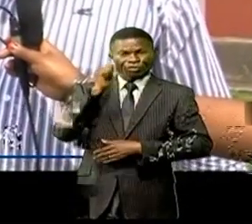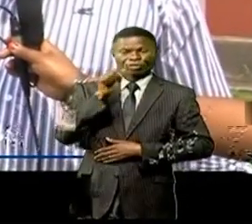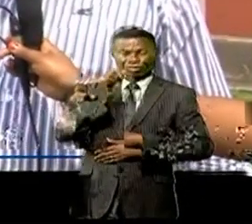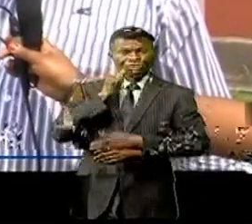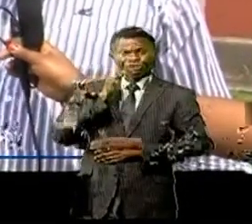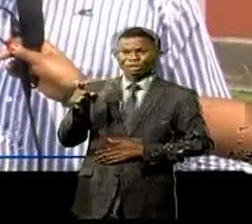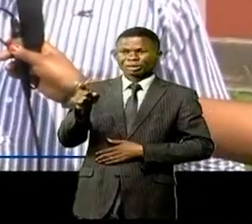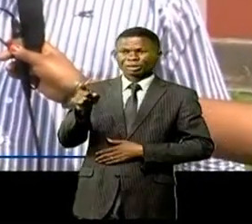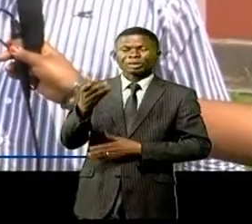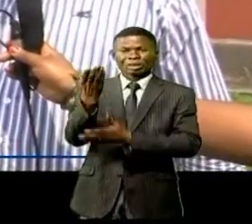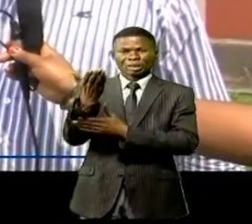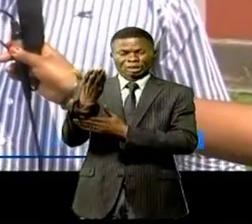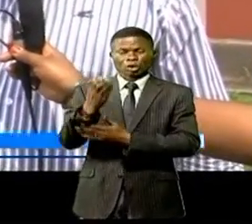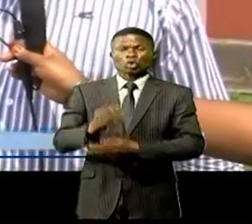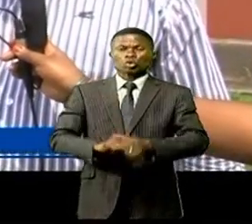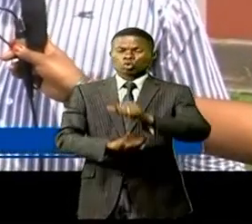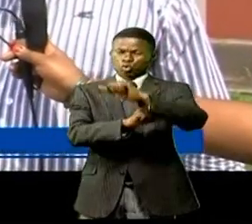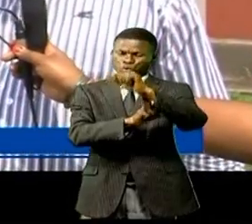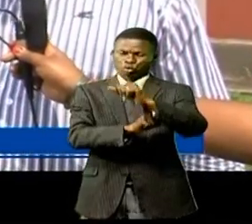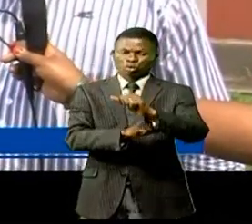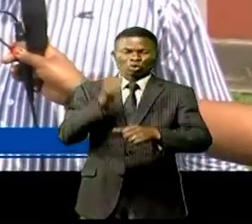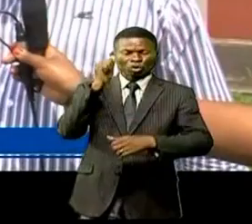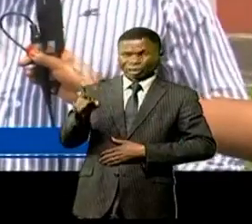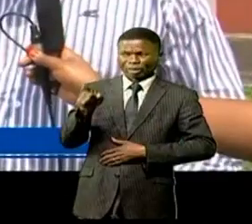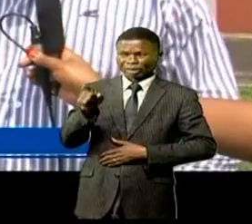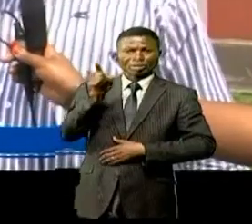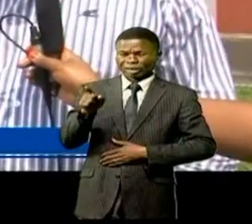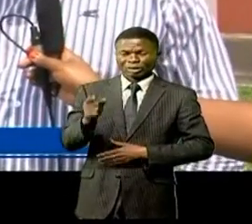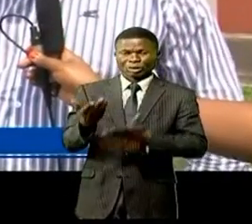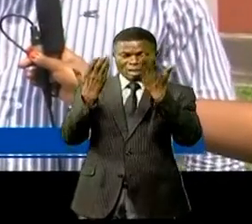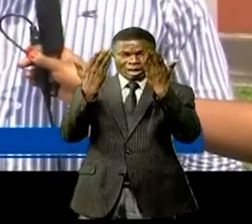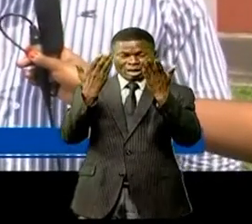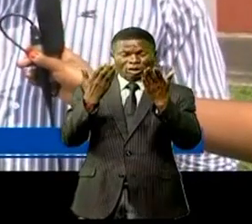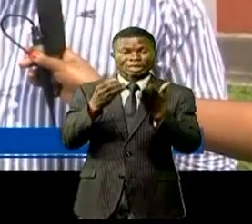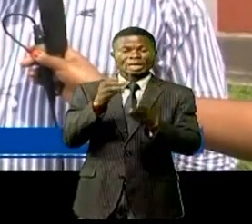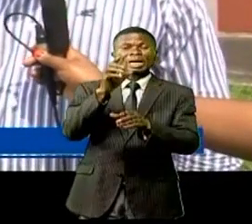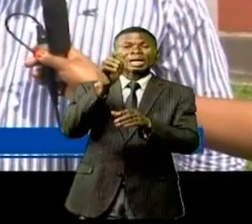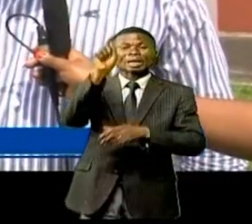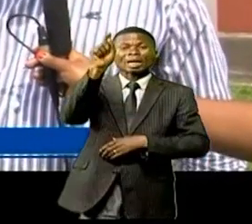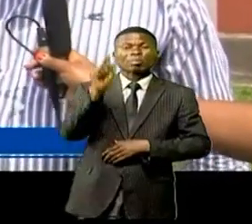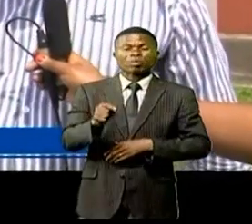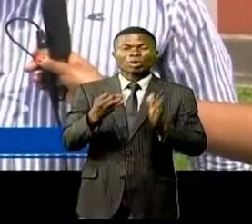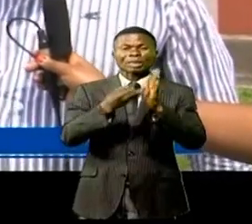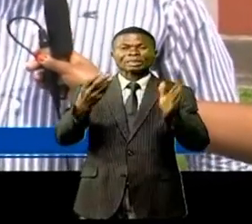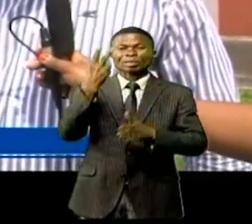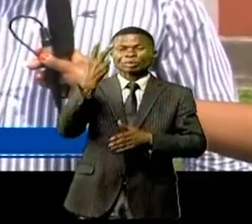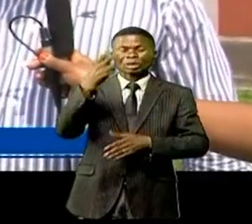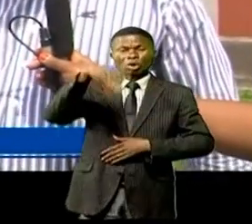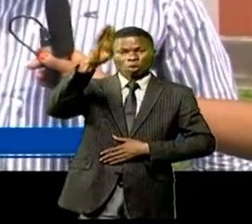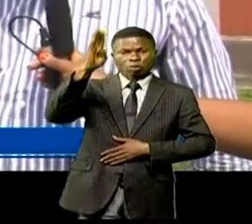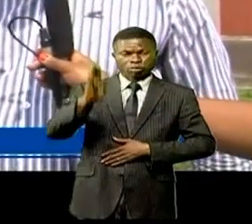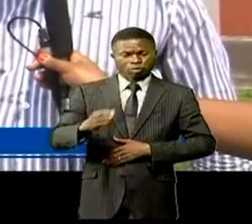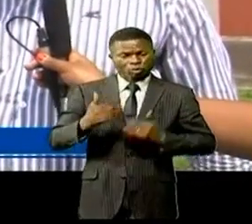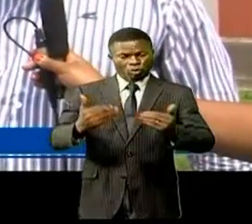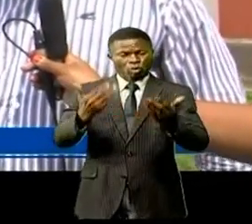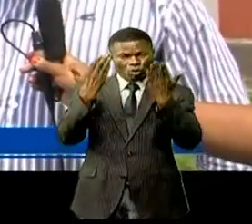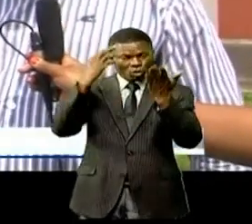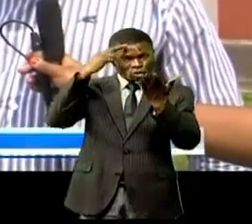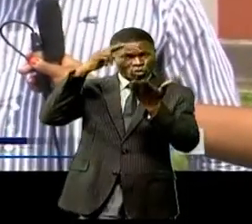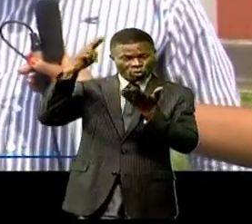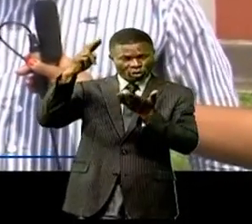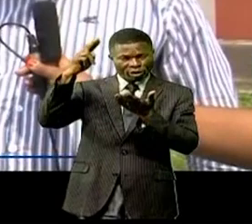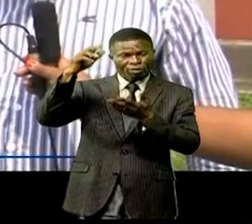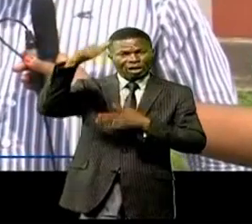Nous sollicitons de l'aide pour notre fille qui a fini avec 73% aux humanités afin de poursuivre ses études